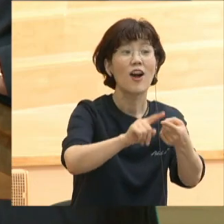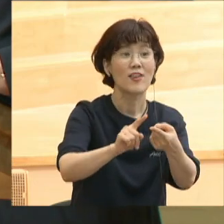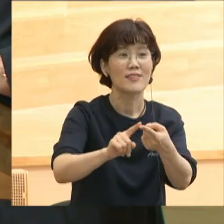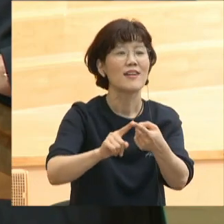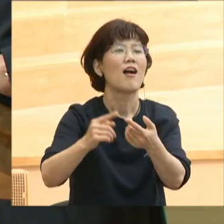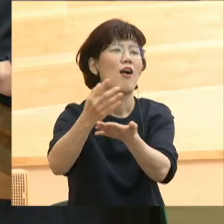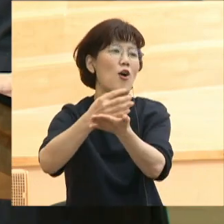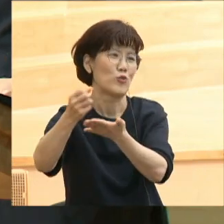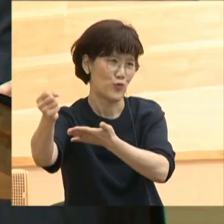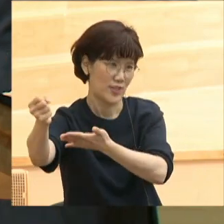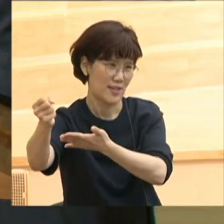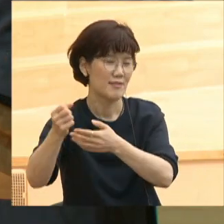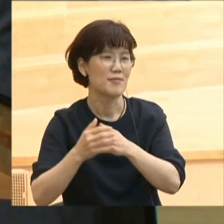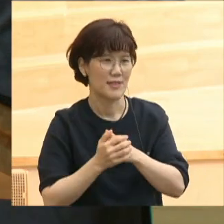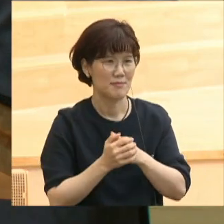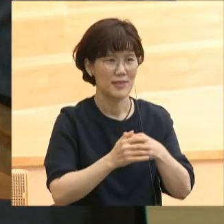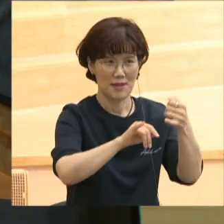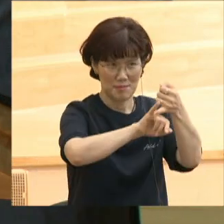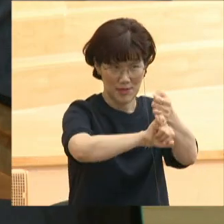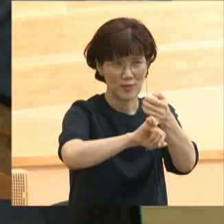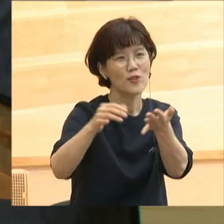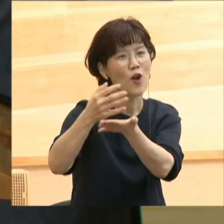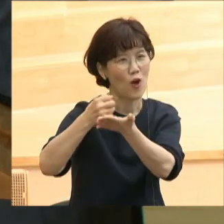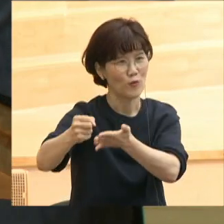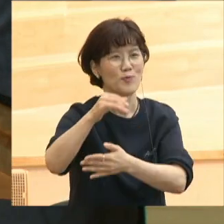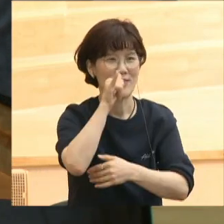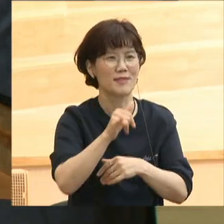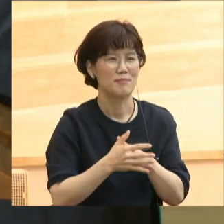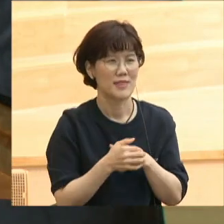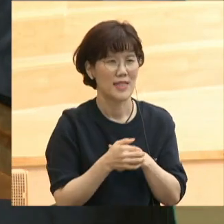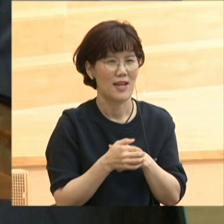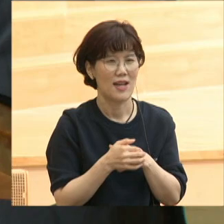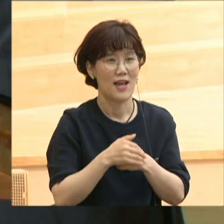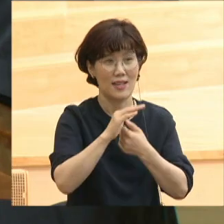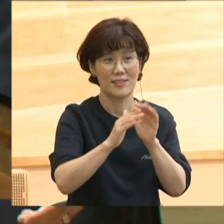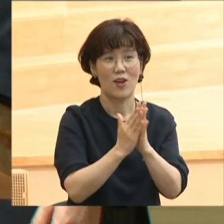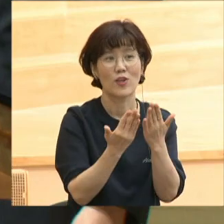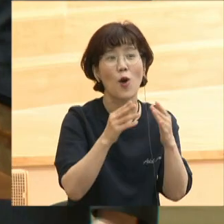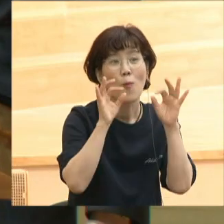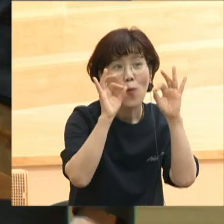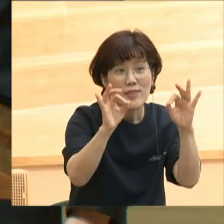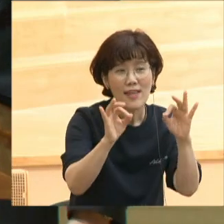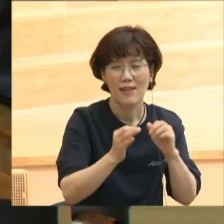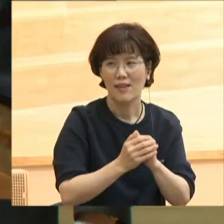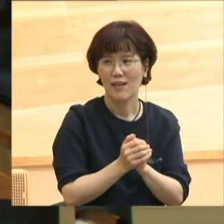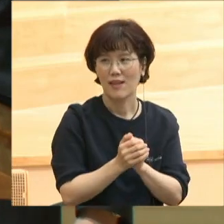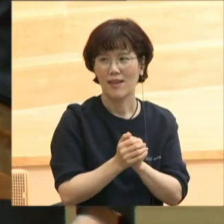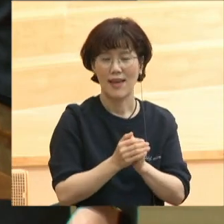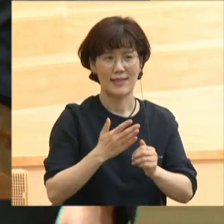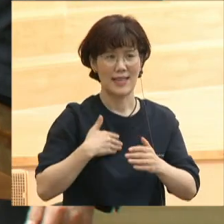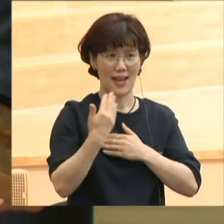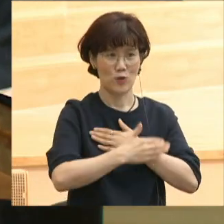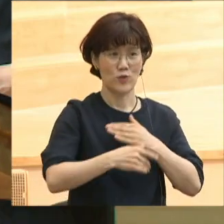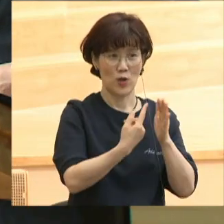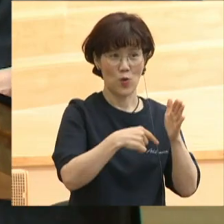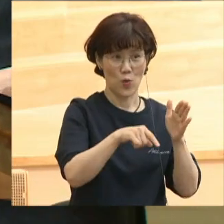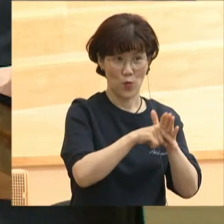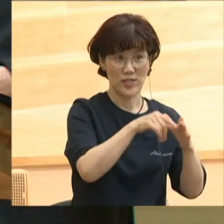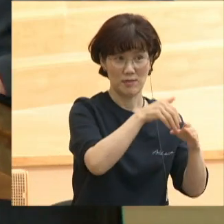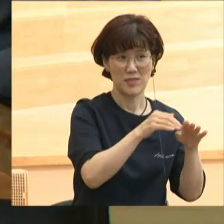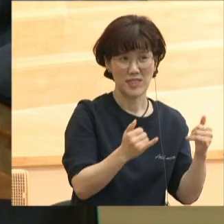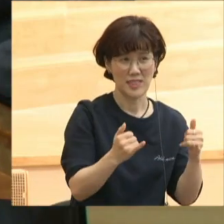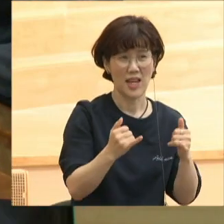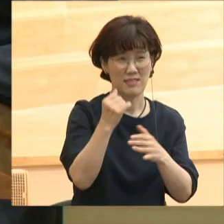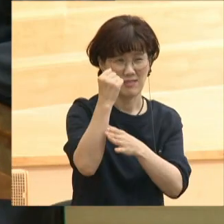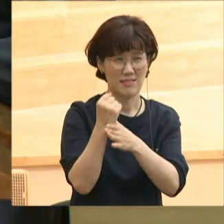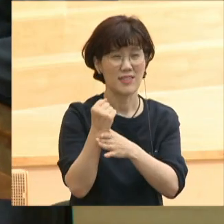거둔다, 거둔다. 반드시 거둡니다. 거둠. 성경을 볼까요? 제가 읽어볼게요. 자기 육체를 위해 심는 자는 육체로부터 썩어질